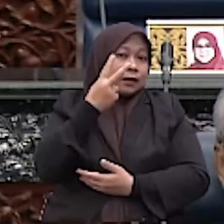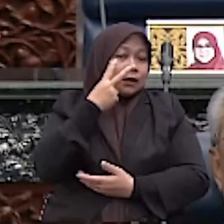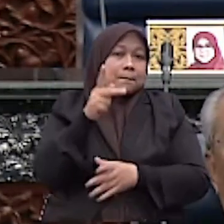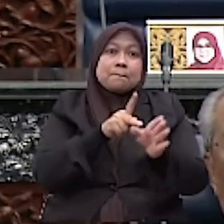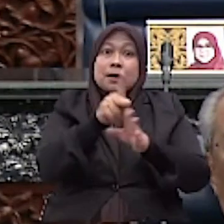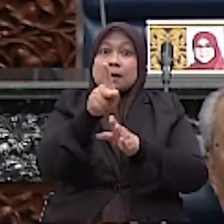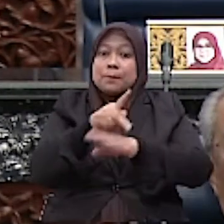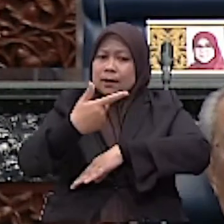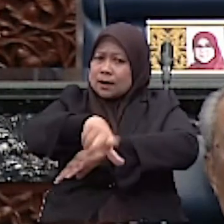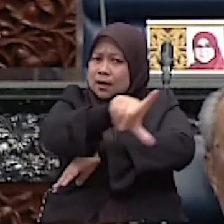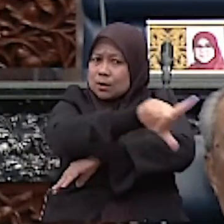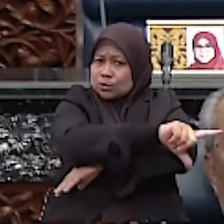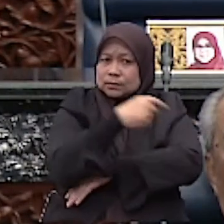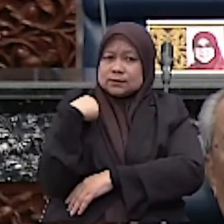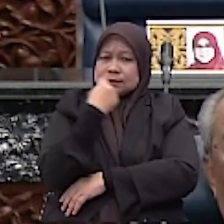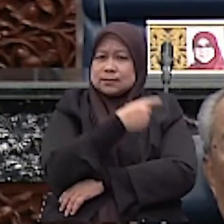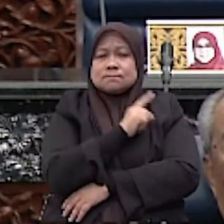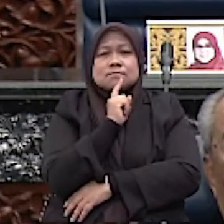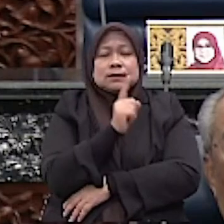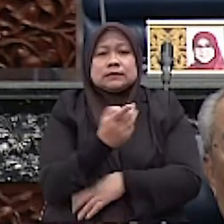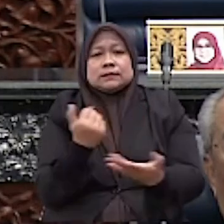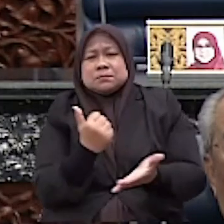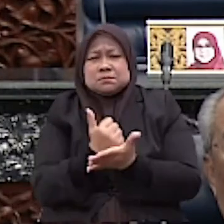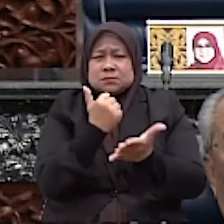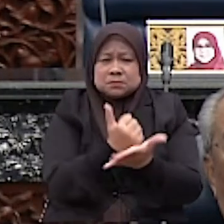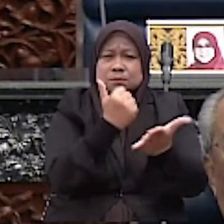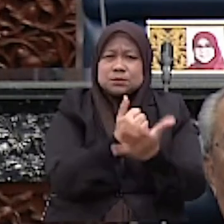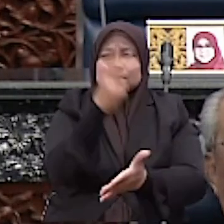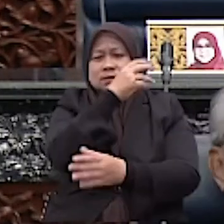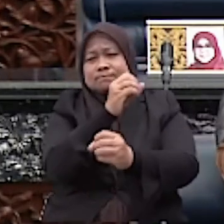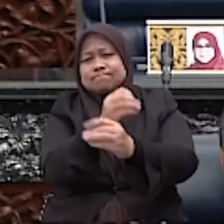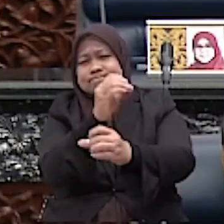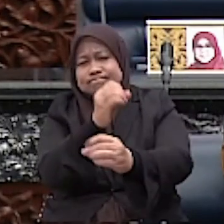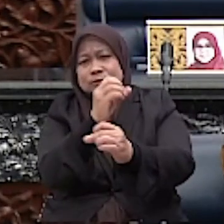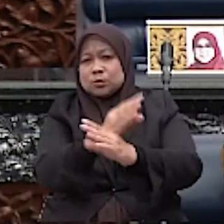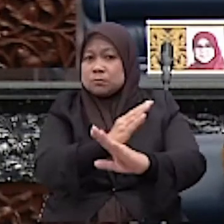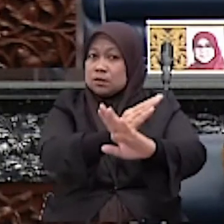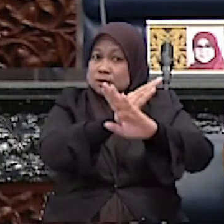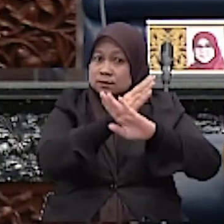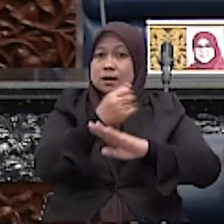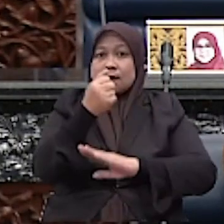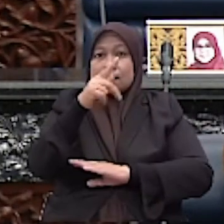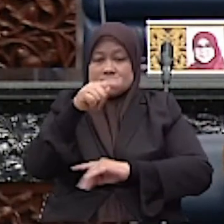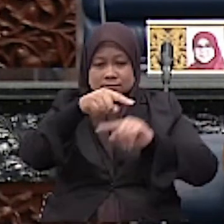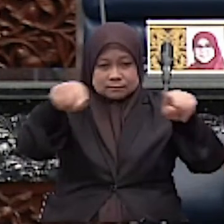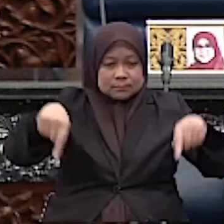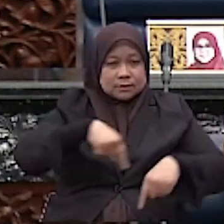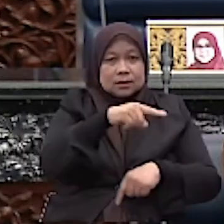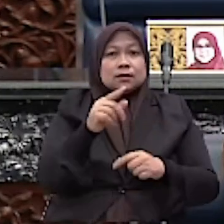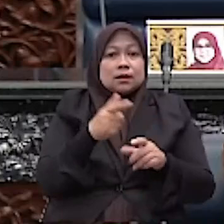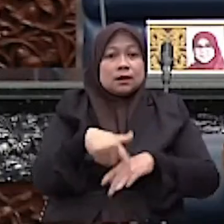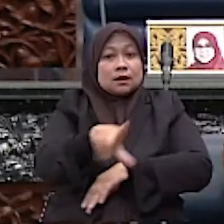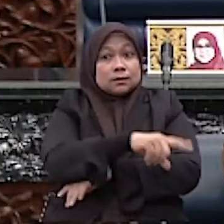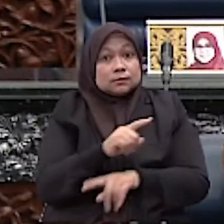paka-paka mirip kita yang selama ini membantu kerajaan dengan tekun dalam usaha melindungi hak wilayah maritim